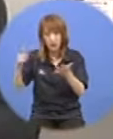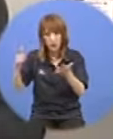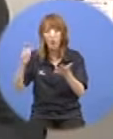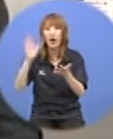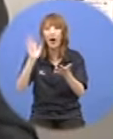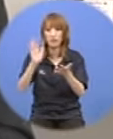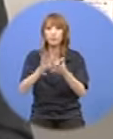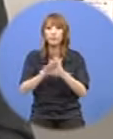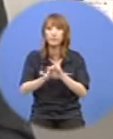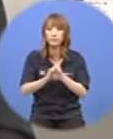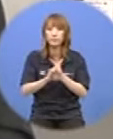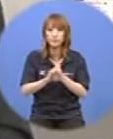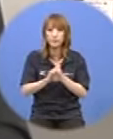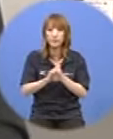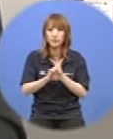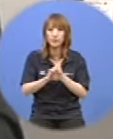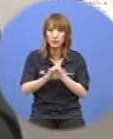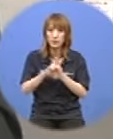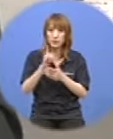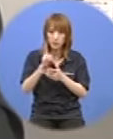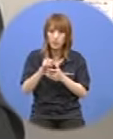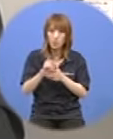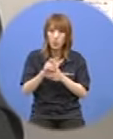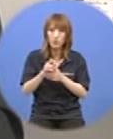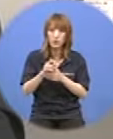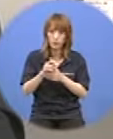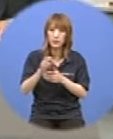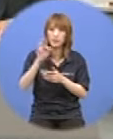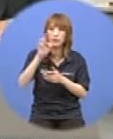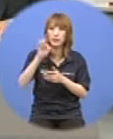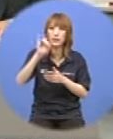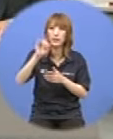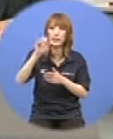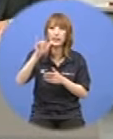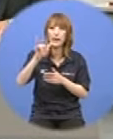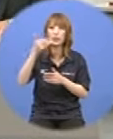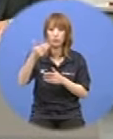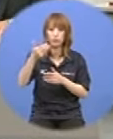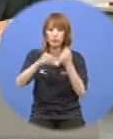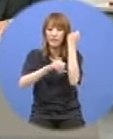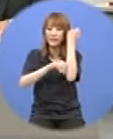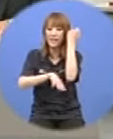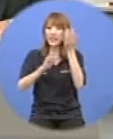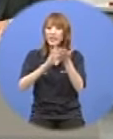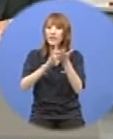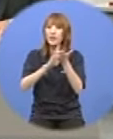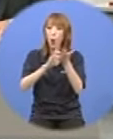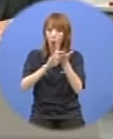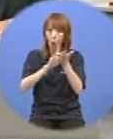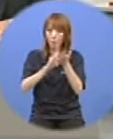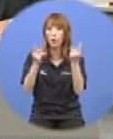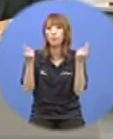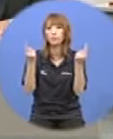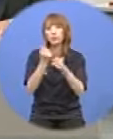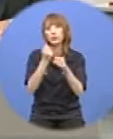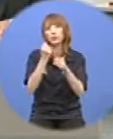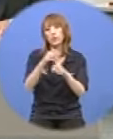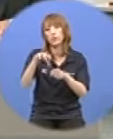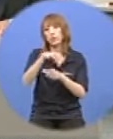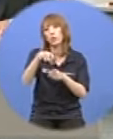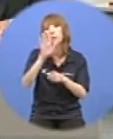ね、で製薬原料なんか作ってるところもありますしね、変わりながらうまく発展してるのをうまくやった産業ではないかな